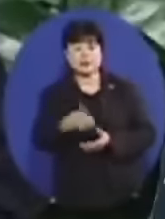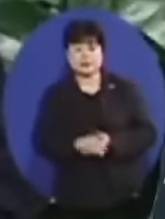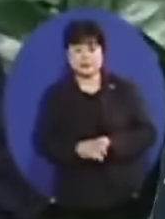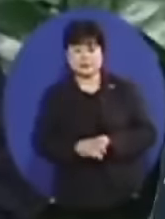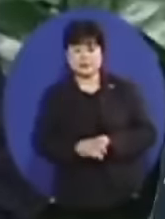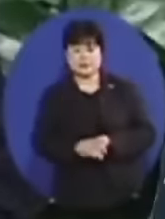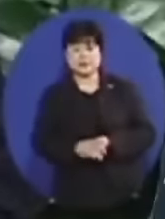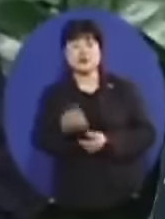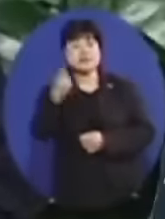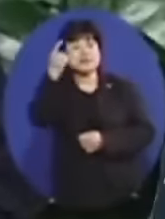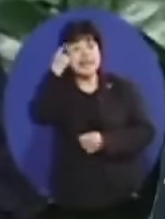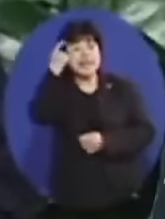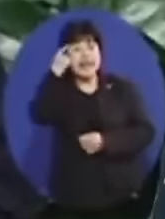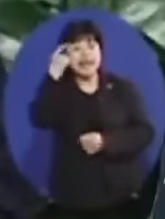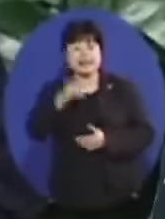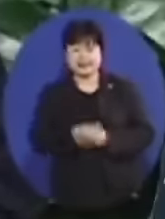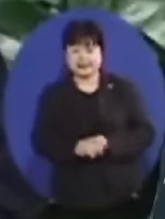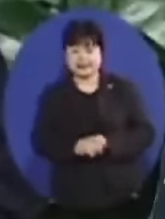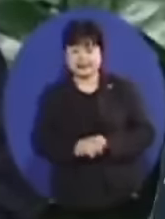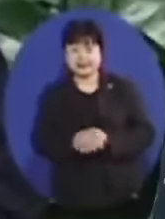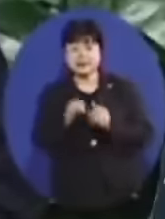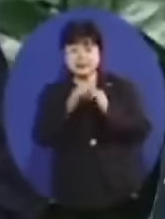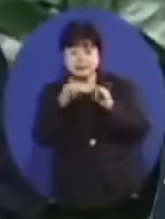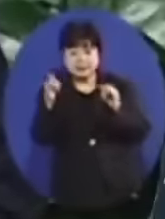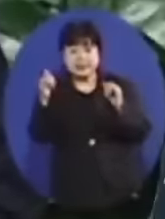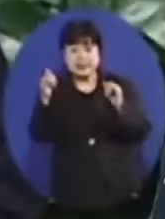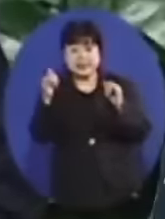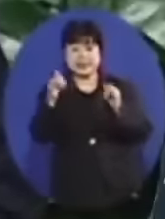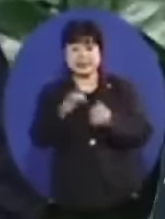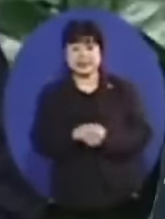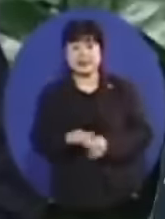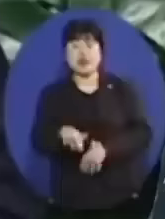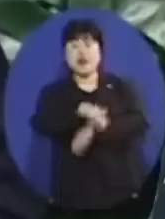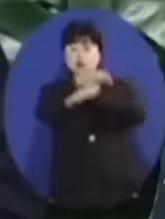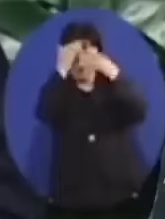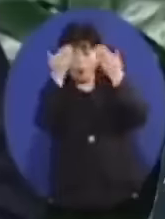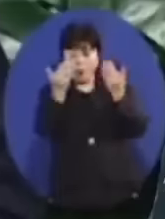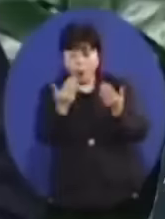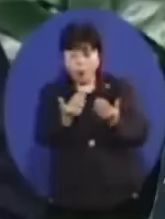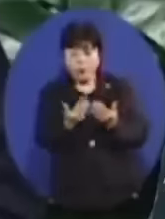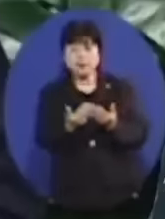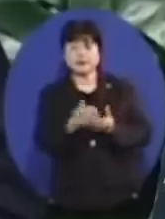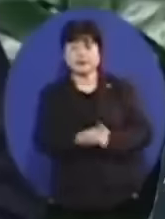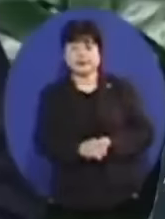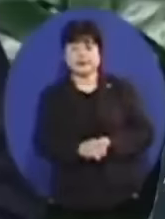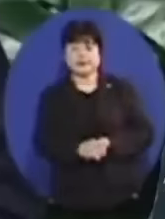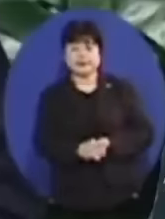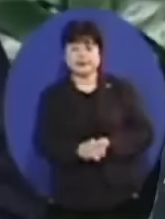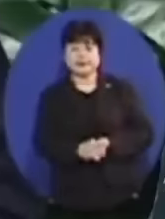그것은 우리 생각입니다. 우리 인생의 모든